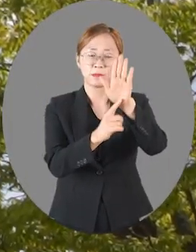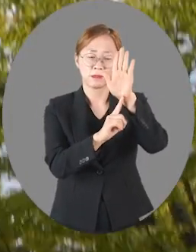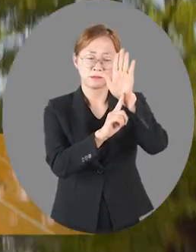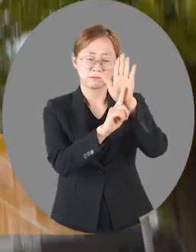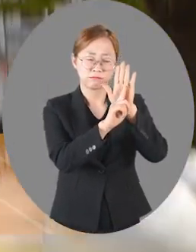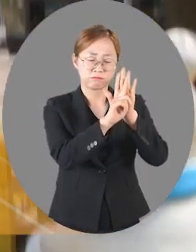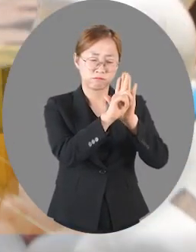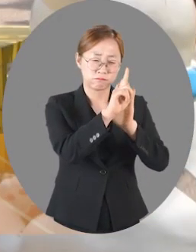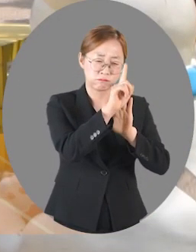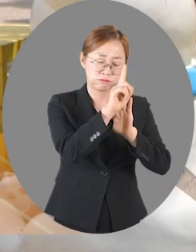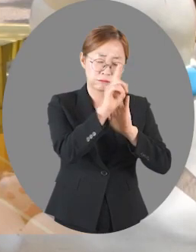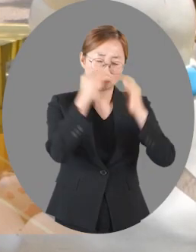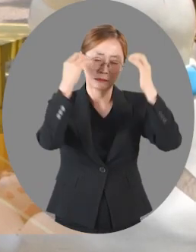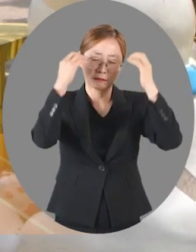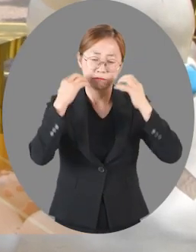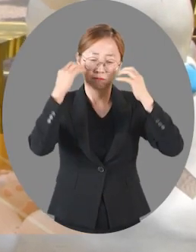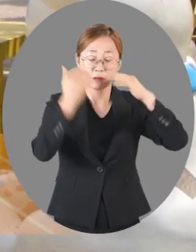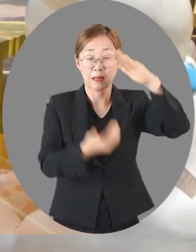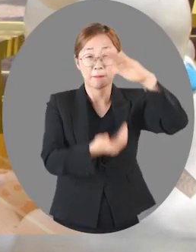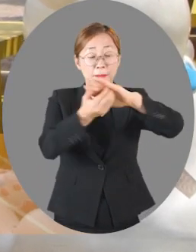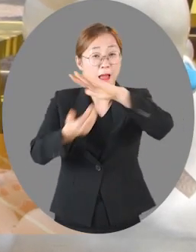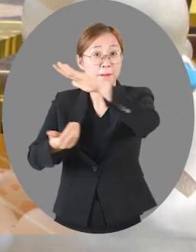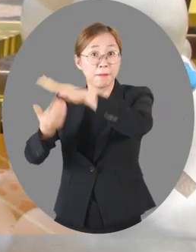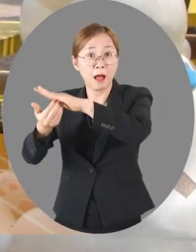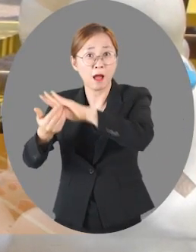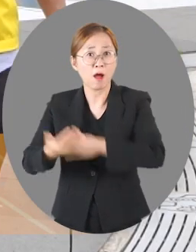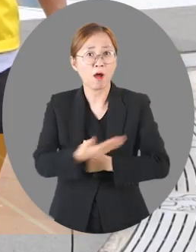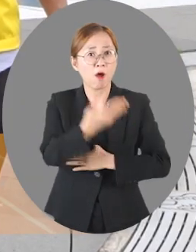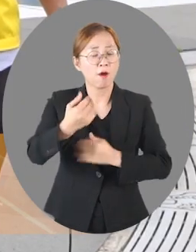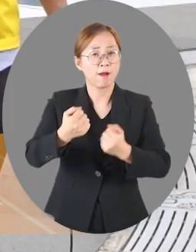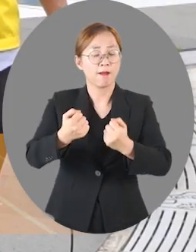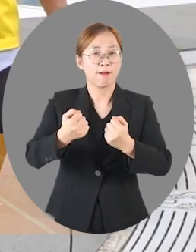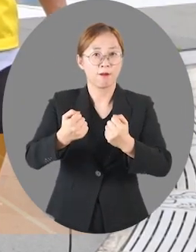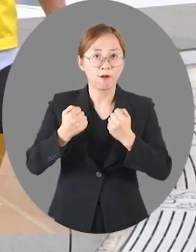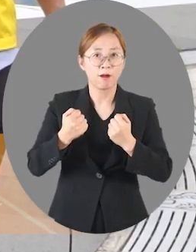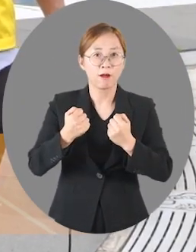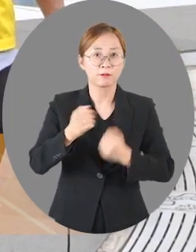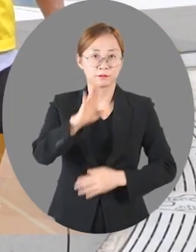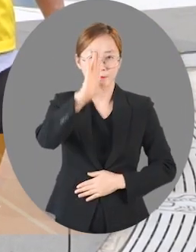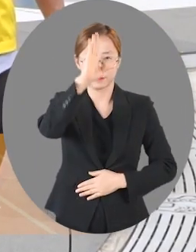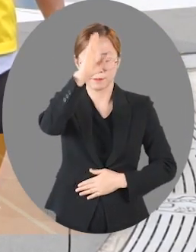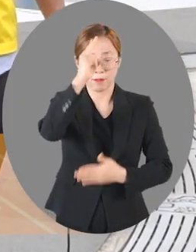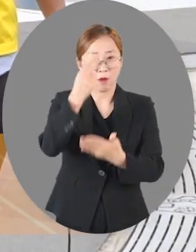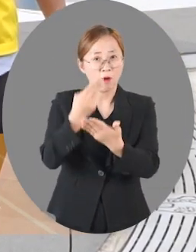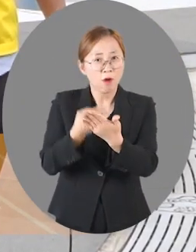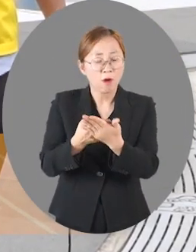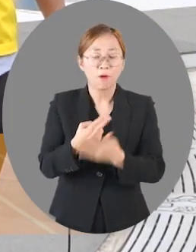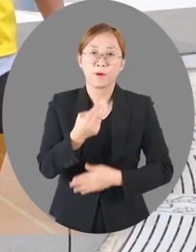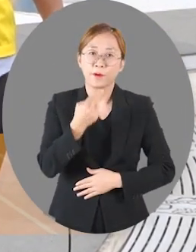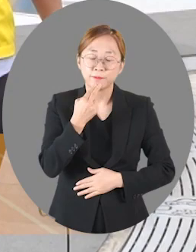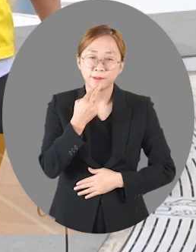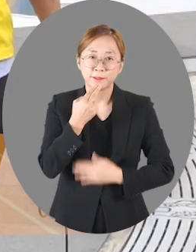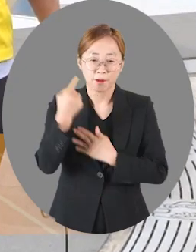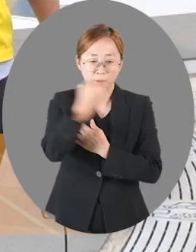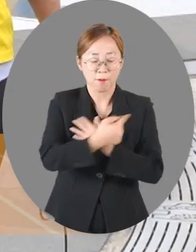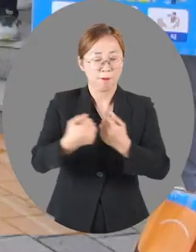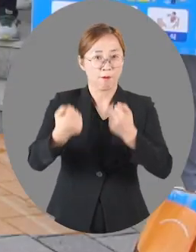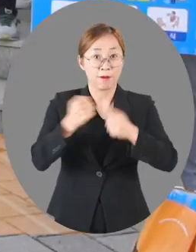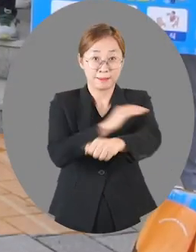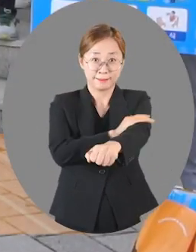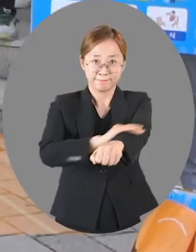평균 기온과 폭염 일수가 계속해서 증가함에 따라 공주시민의 안전을 지키고 재산 피해를 예방하기